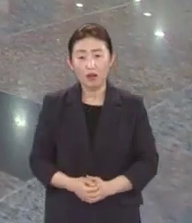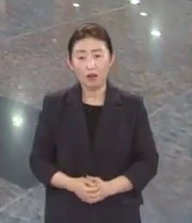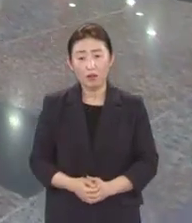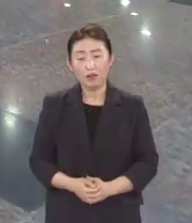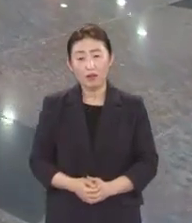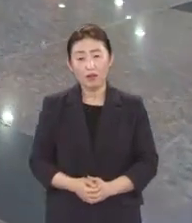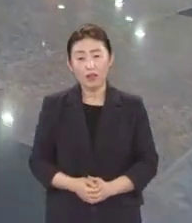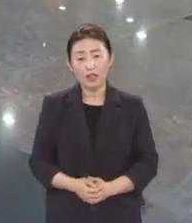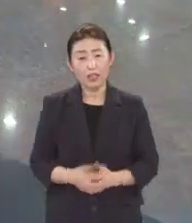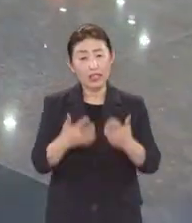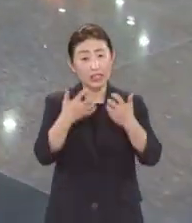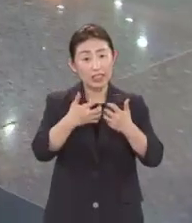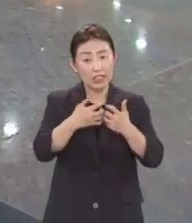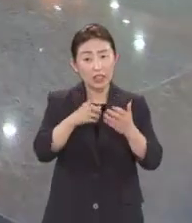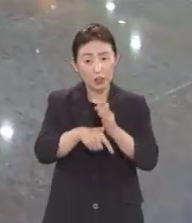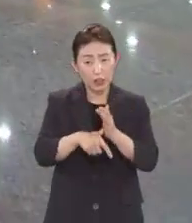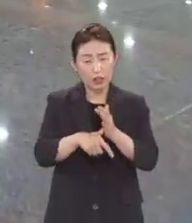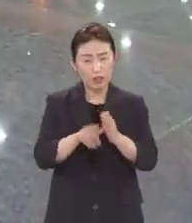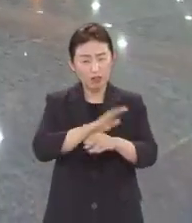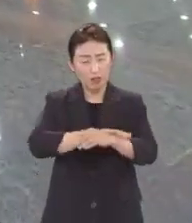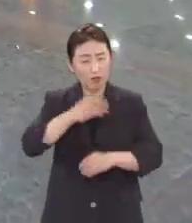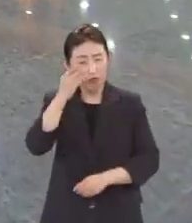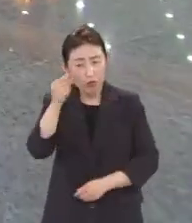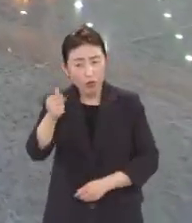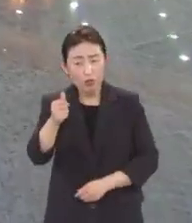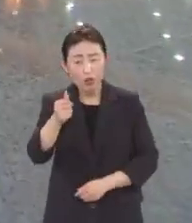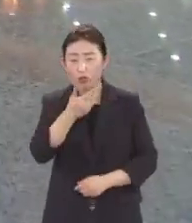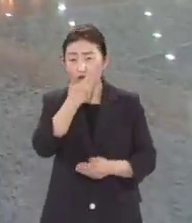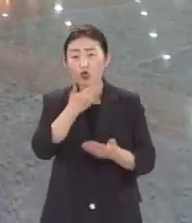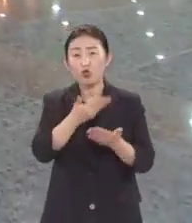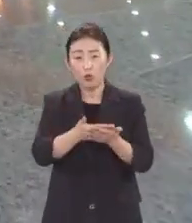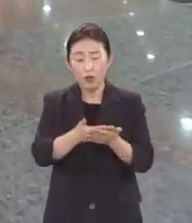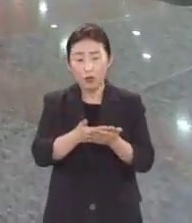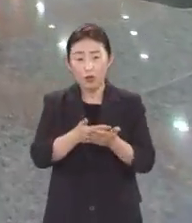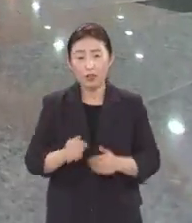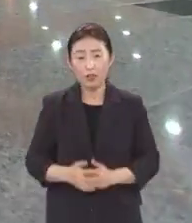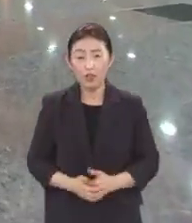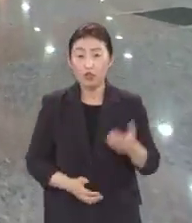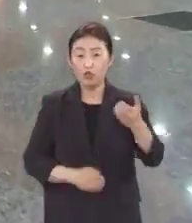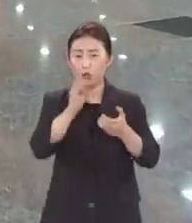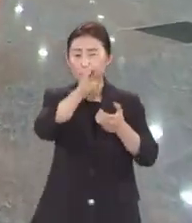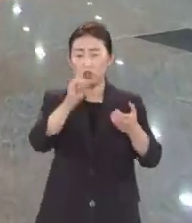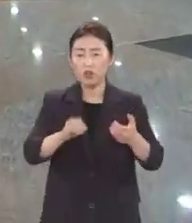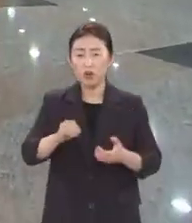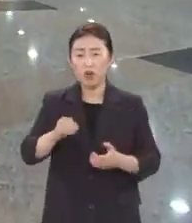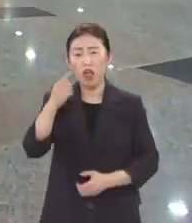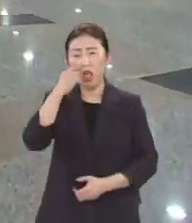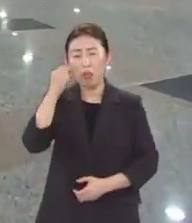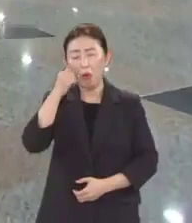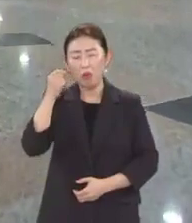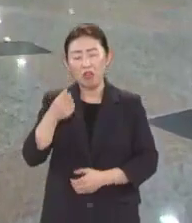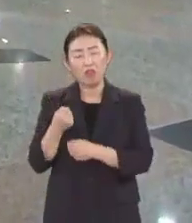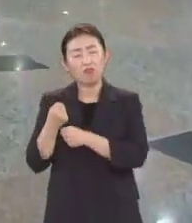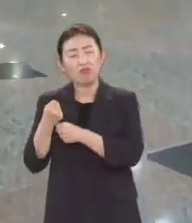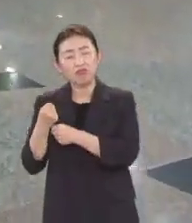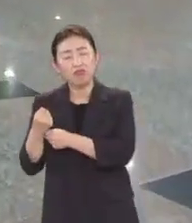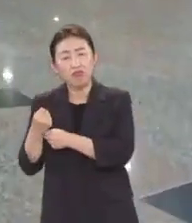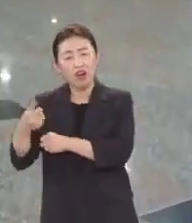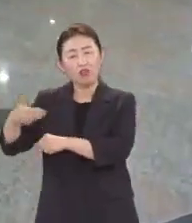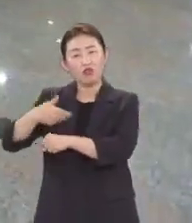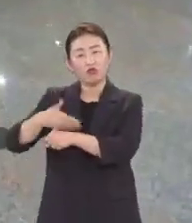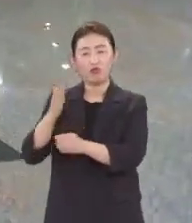요소고요. 기계의 어떤 품질을 좌우하는 그런 중요한 부분이긴 하지만 90% 이상을 일본에 의존을 하고 있었습니다. 이번